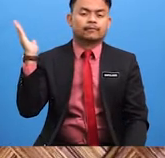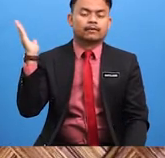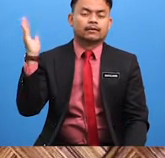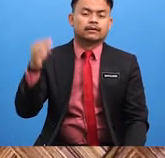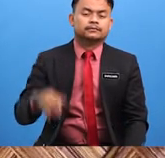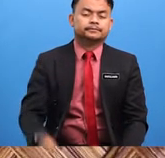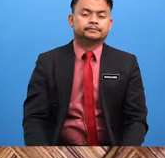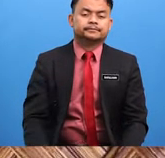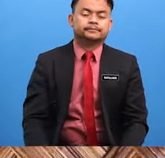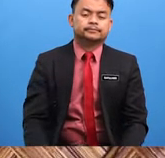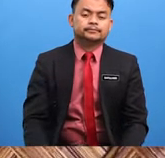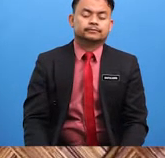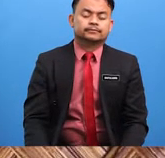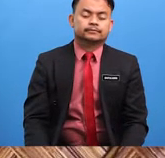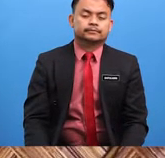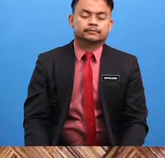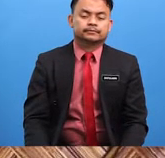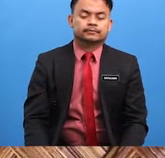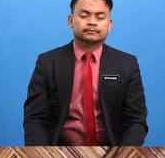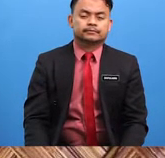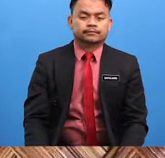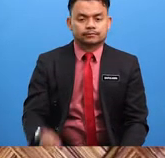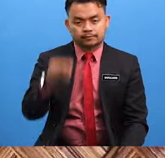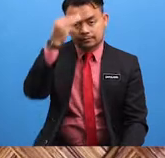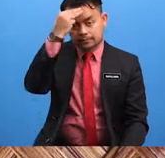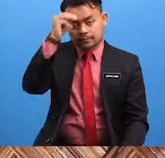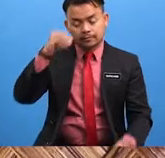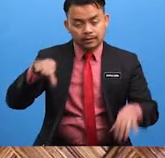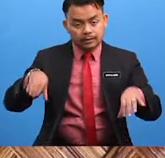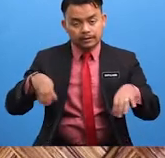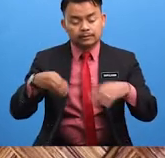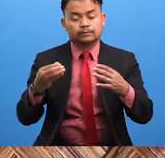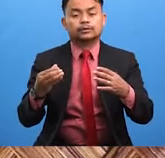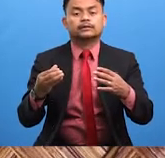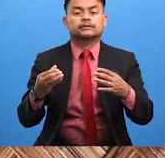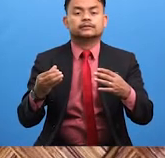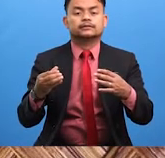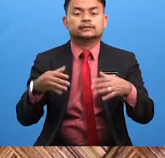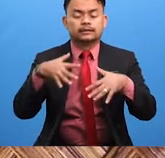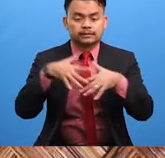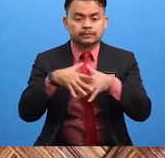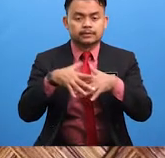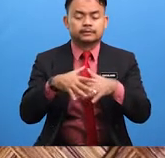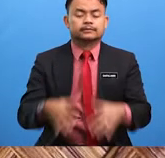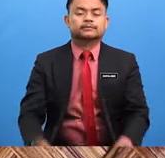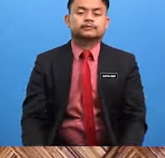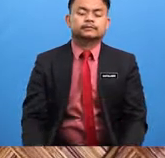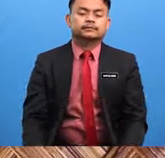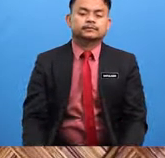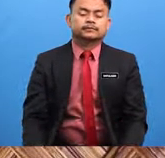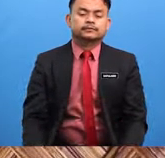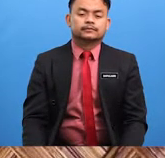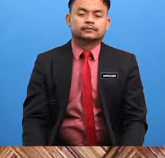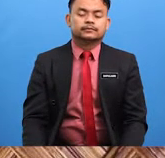yang pakar dalam menghasilkan anyaman pandan dan mengkuang di Kuala Terengganu. Beliau dilahirkan pada 20